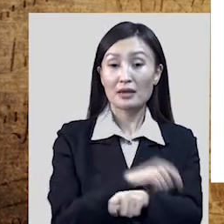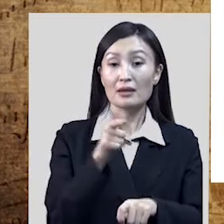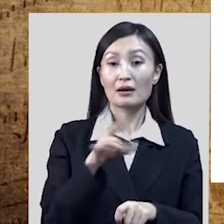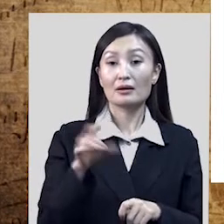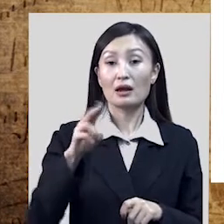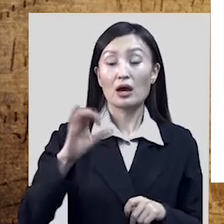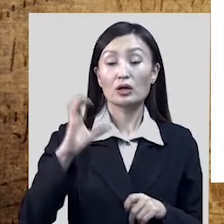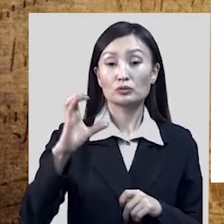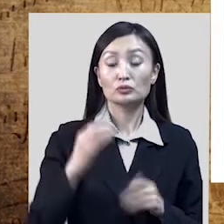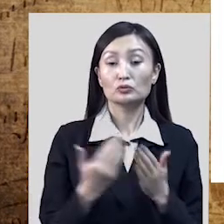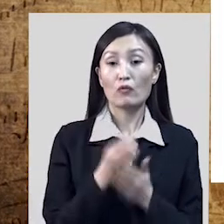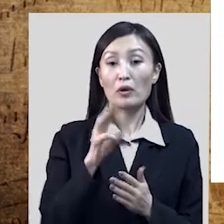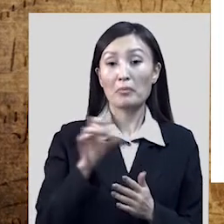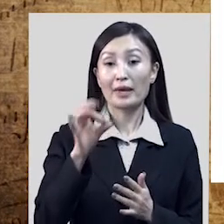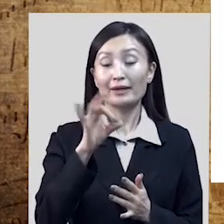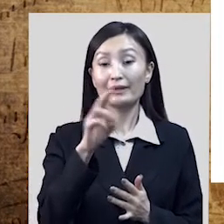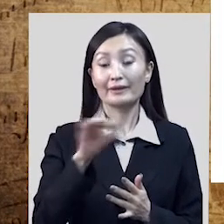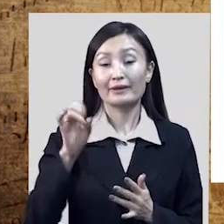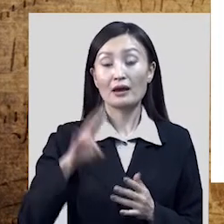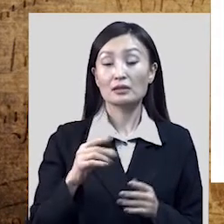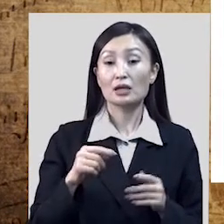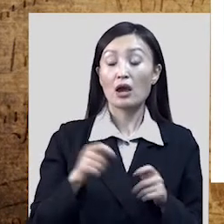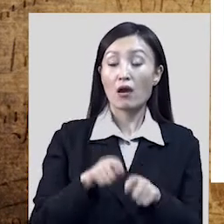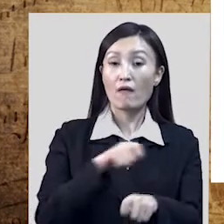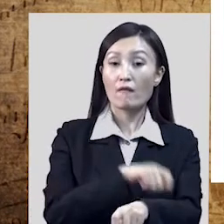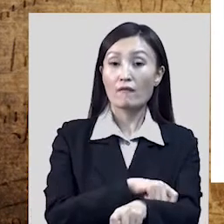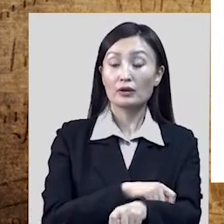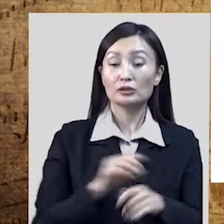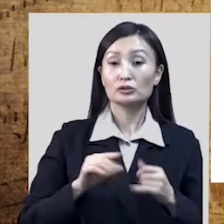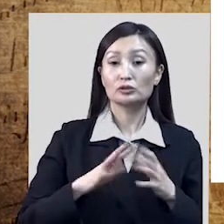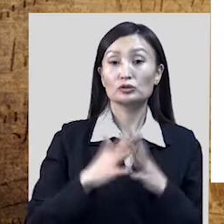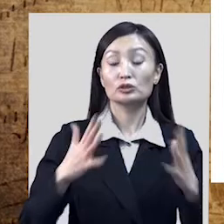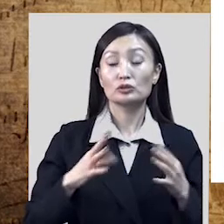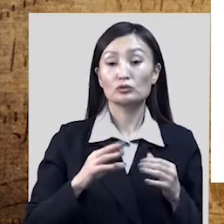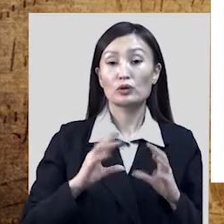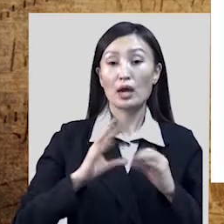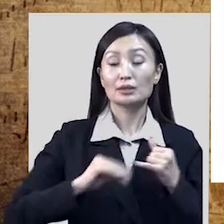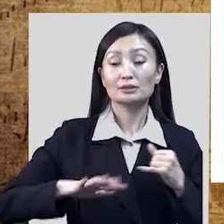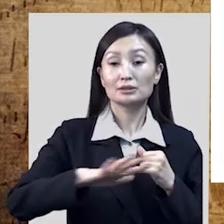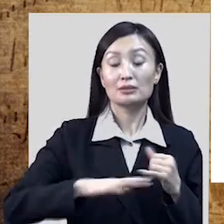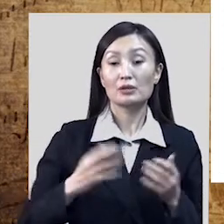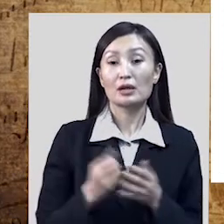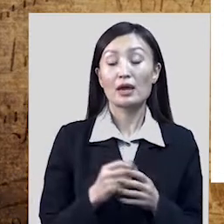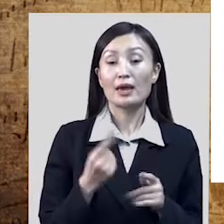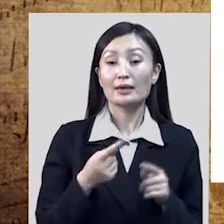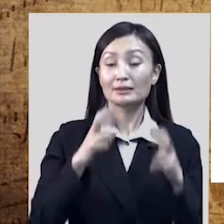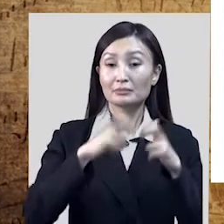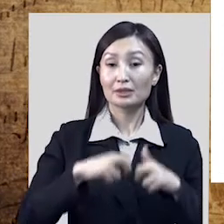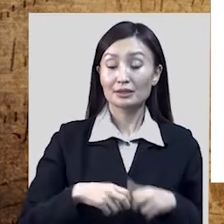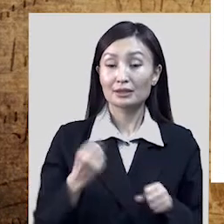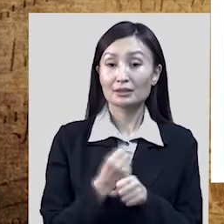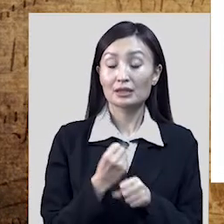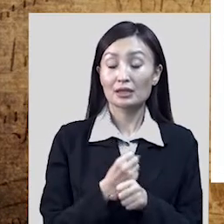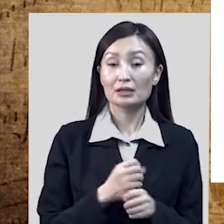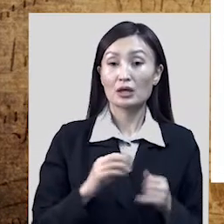другие земного меридиана с целью уточнить величину окружности земли найденную в древности измерение сделанные в пустыне